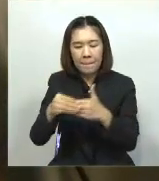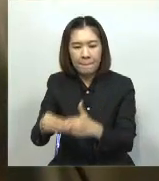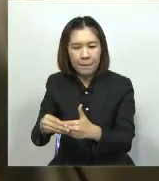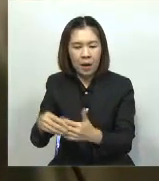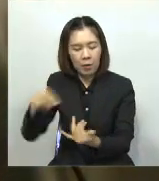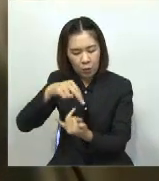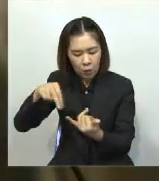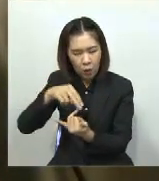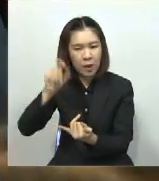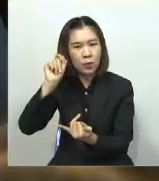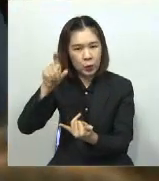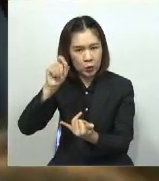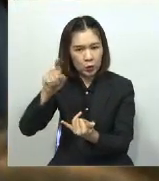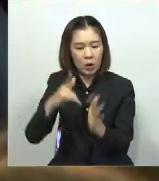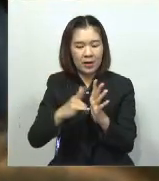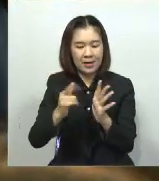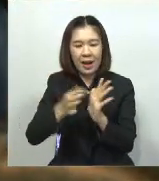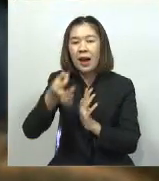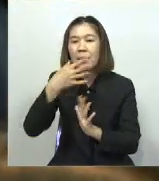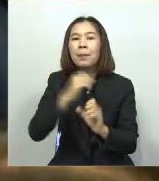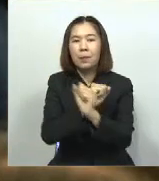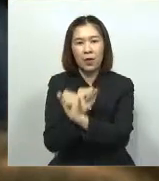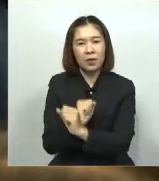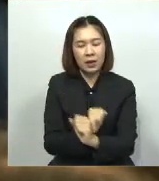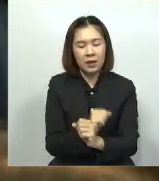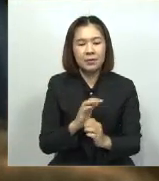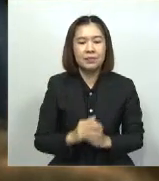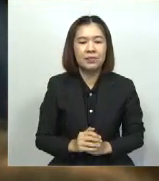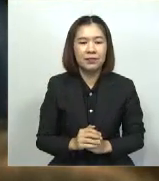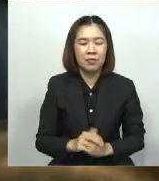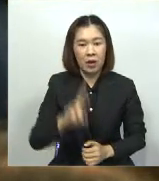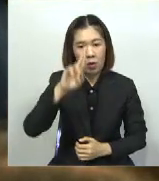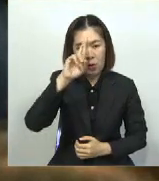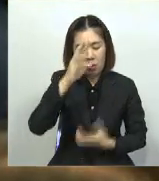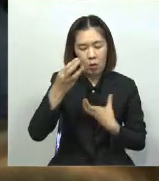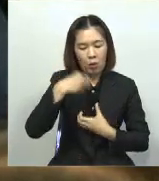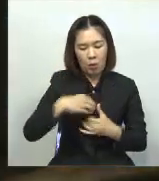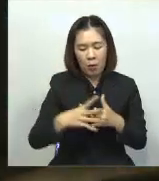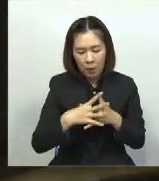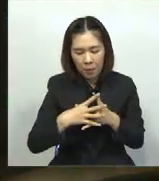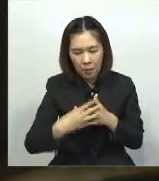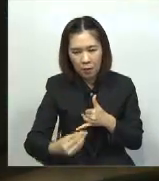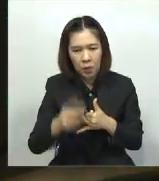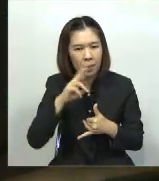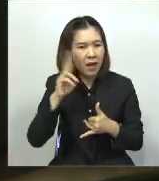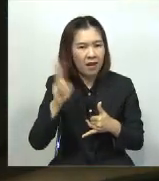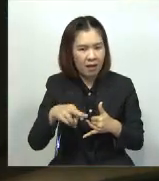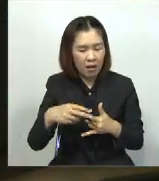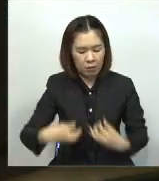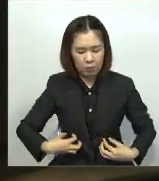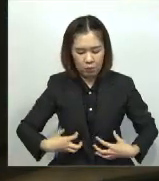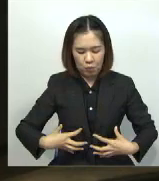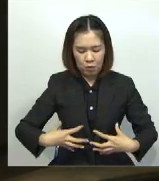มอโดยเร็วนะคะเพื่อที่จะรับยาป้องกันสำหรับวัณโรคถือว่าเป็นโรคติดต่อร้ายแรงค่ะทำให้ปอดอักเสบ